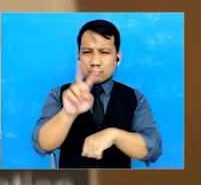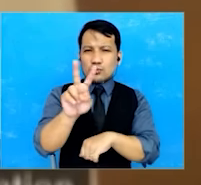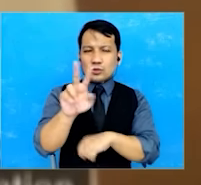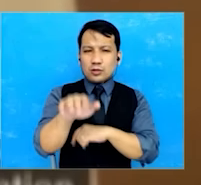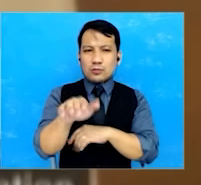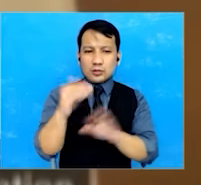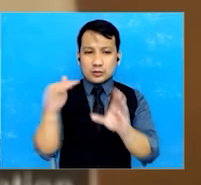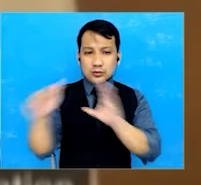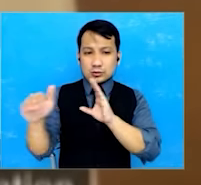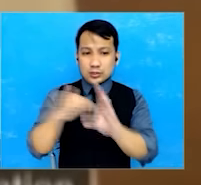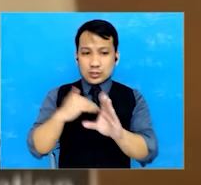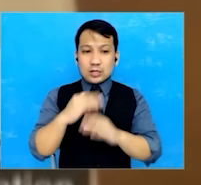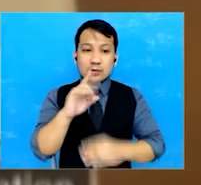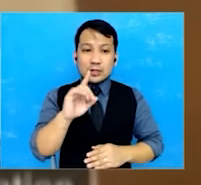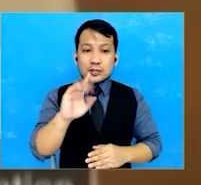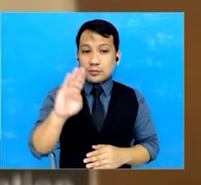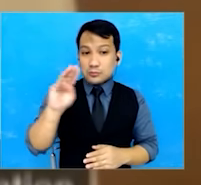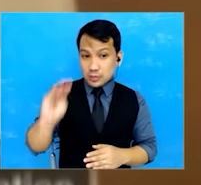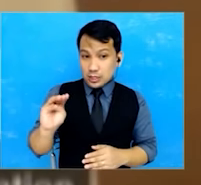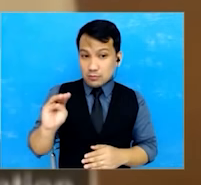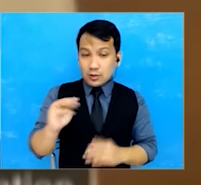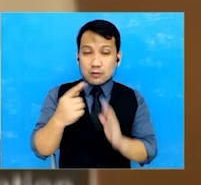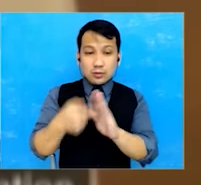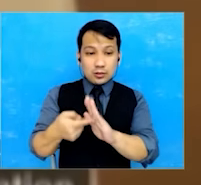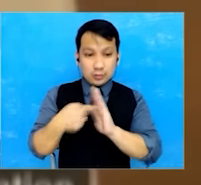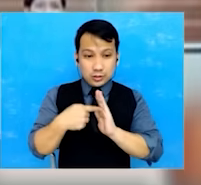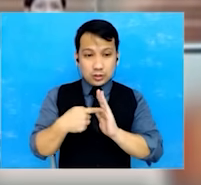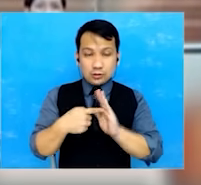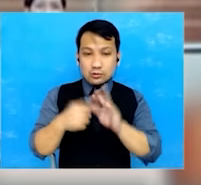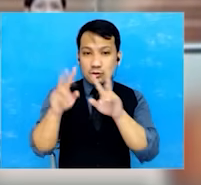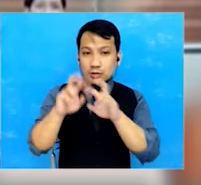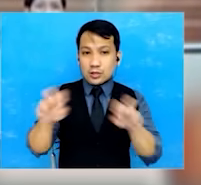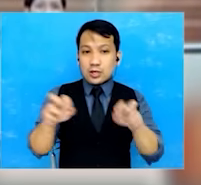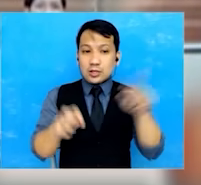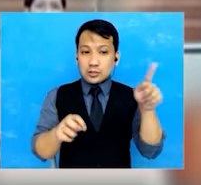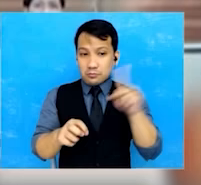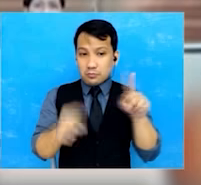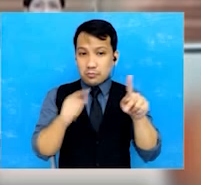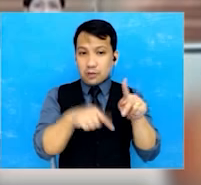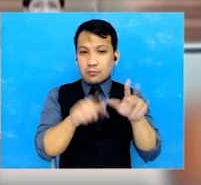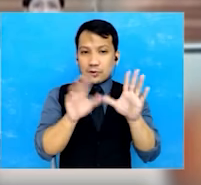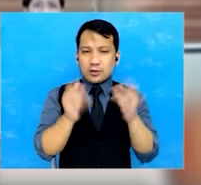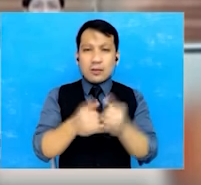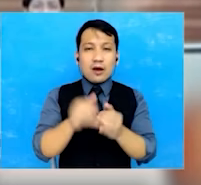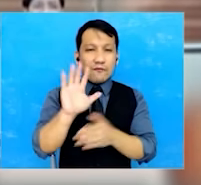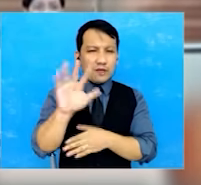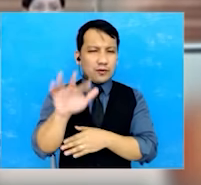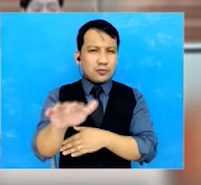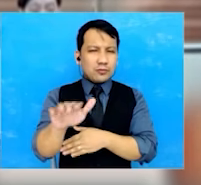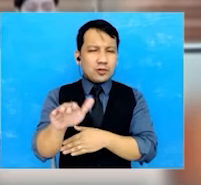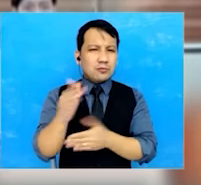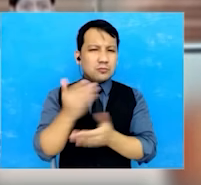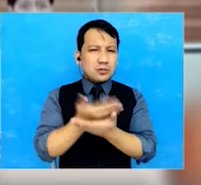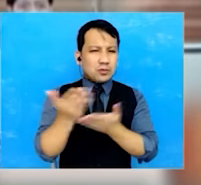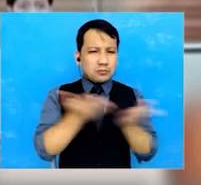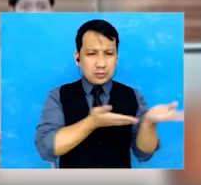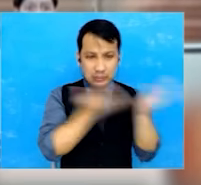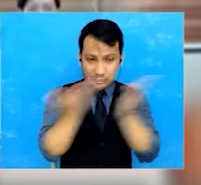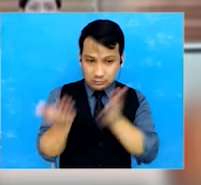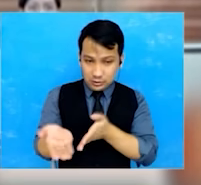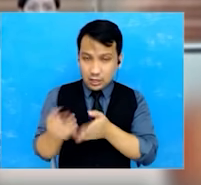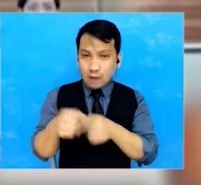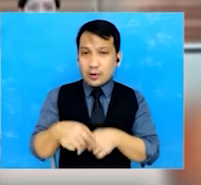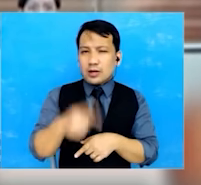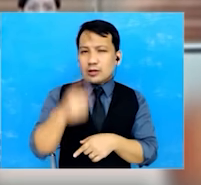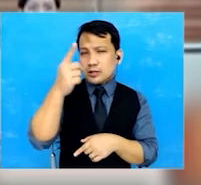email ang DBM para sa request for quotation sa Parmalee. Alas 5 ng hapon, dineliver agad ng Parmalee ang